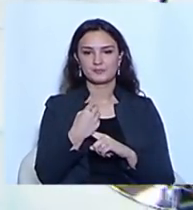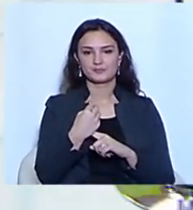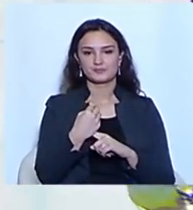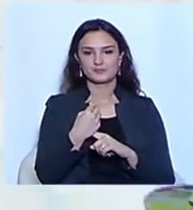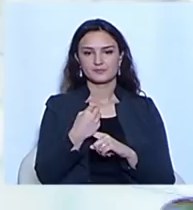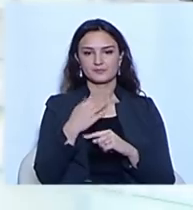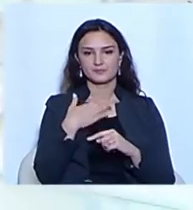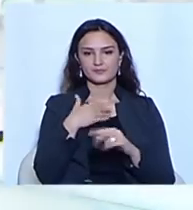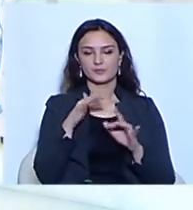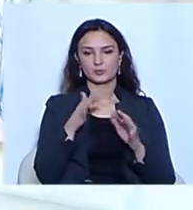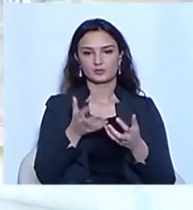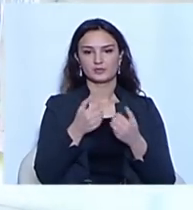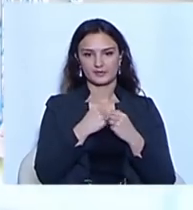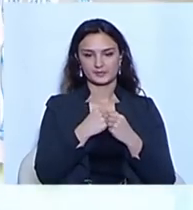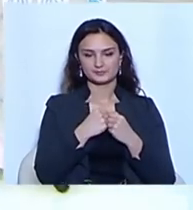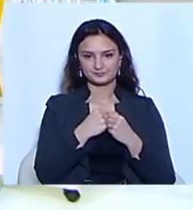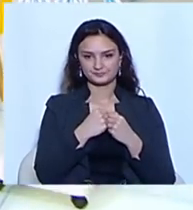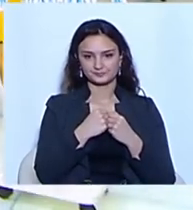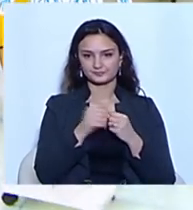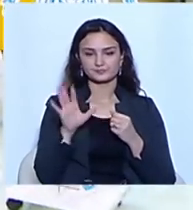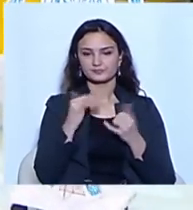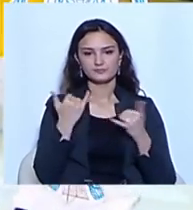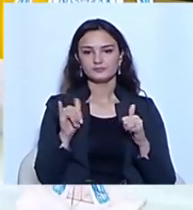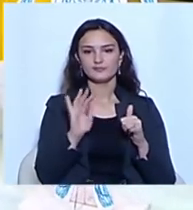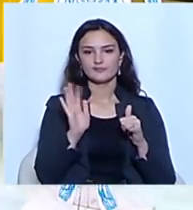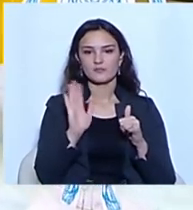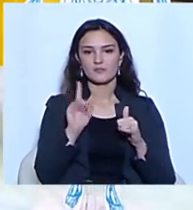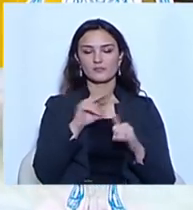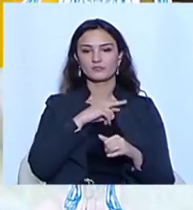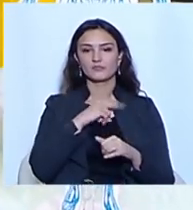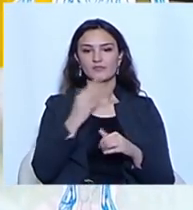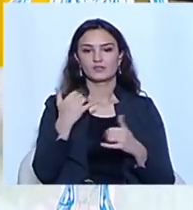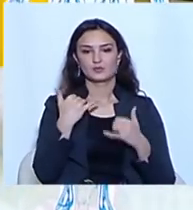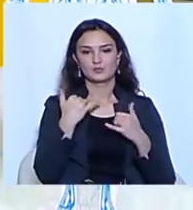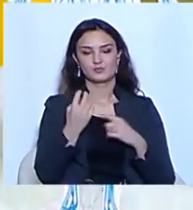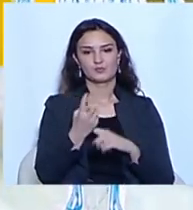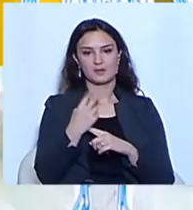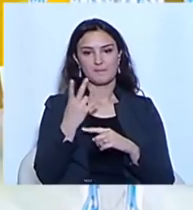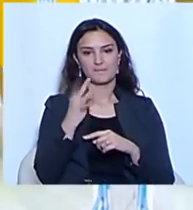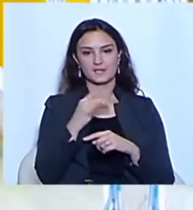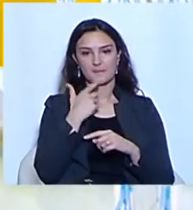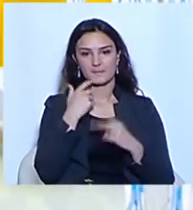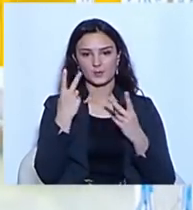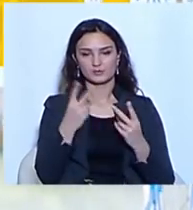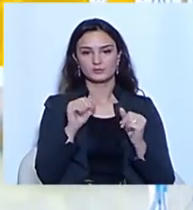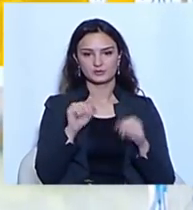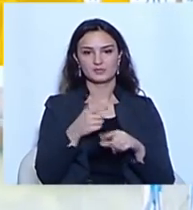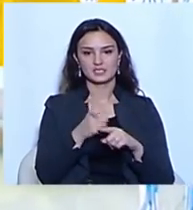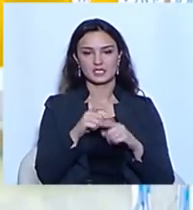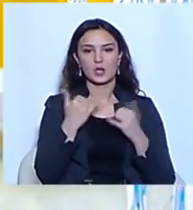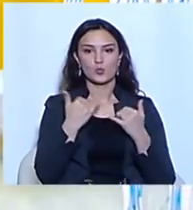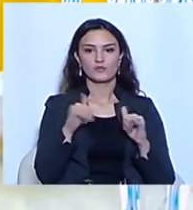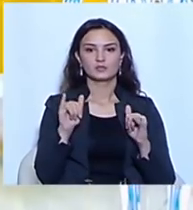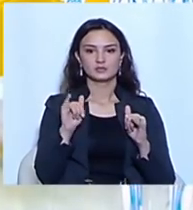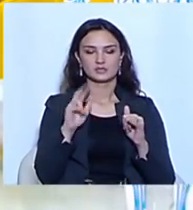ჩემს კომპიუტერსაც. არ გაუკვირდებათ ნამდვილად რომ მიყვარს თქვენი სტუმრობა, მაგრამ მაყურებელს შეიძლება ძალიან გაუკვირდეს